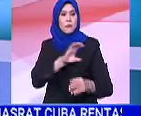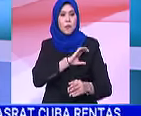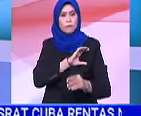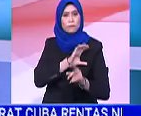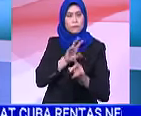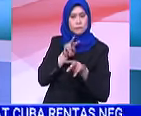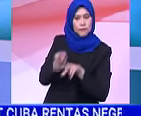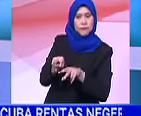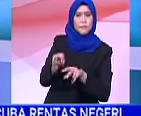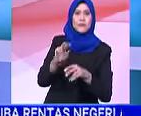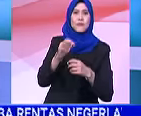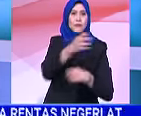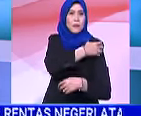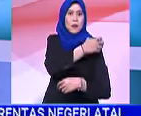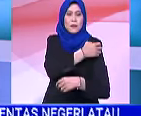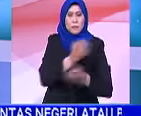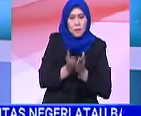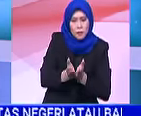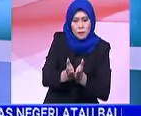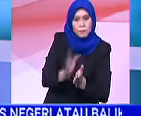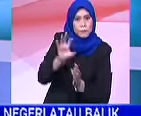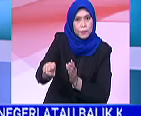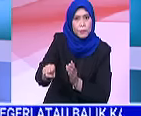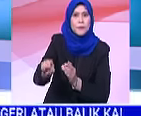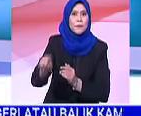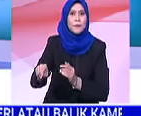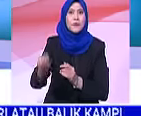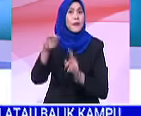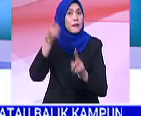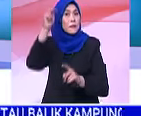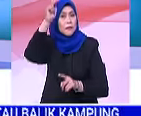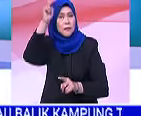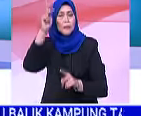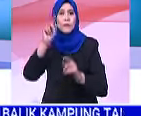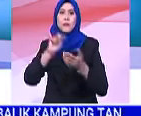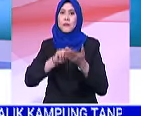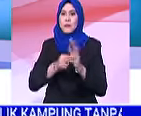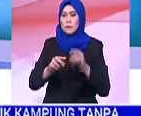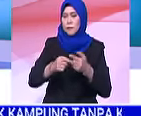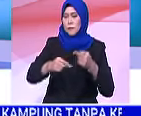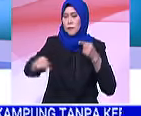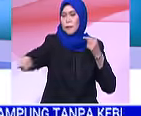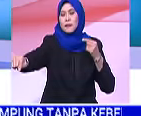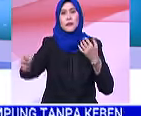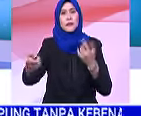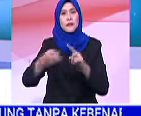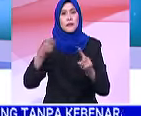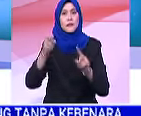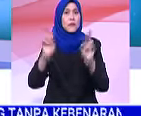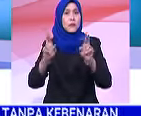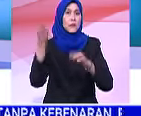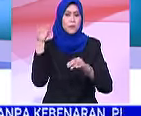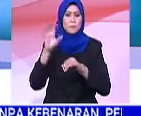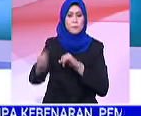dikesan anggota Agensi Penguasaan Maritim Malaysia, Maritim Malaysia Kelantan, kira-kira 1 batang nautika dari Muara Kuala Senok Rabu